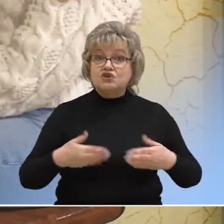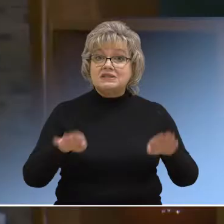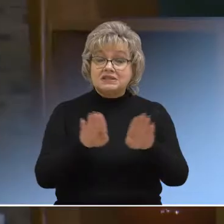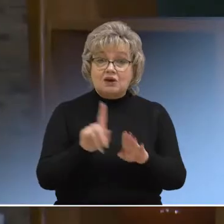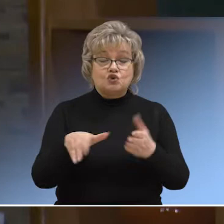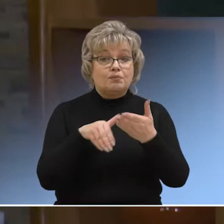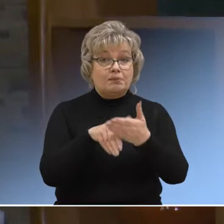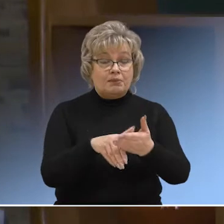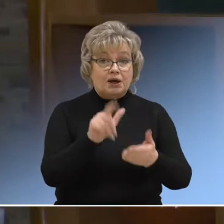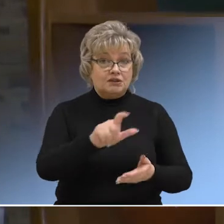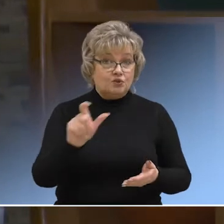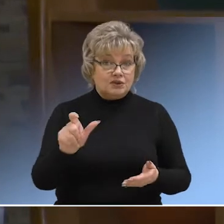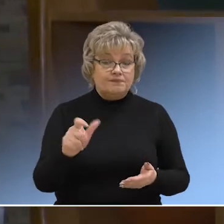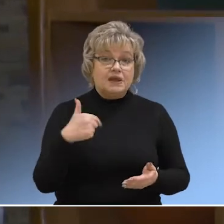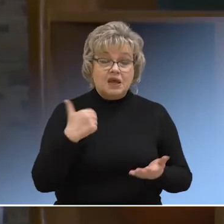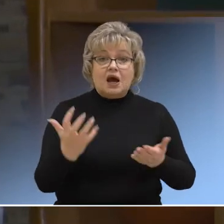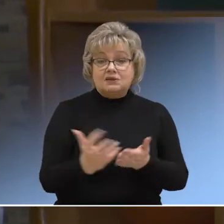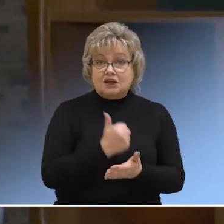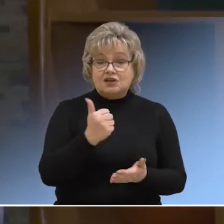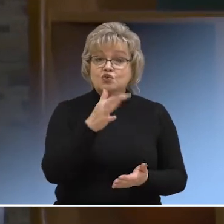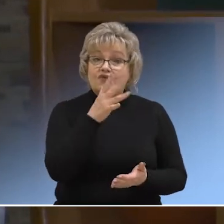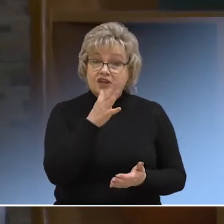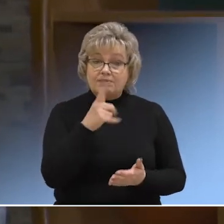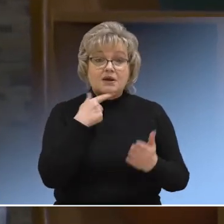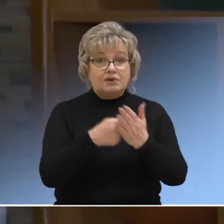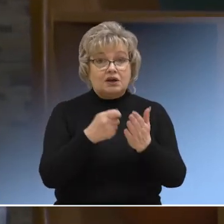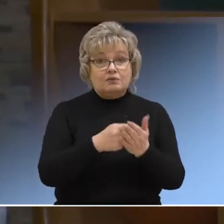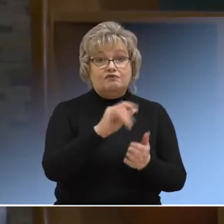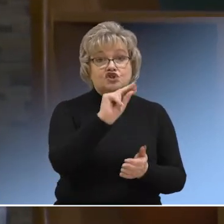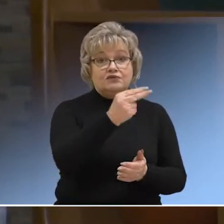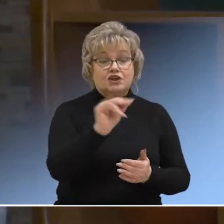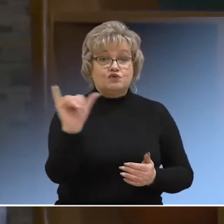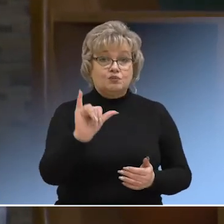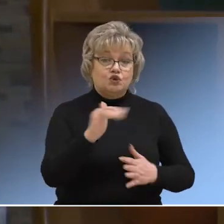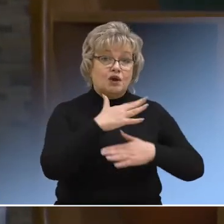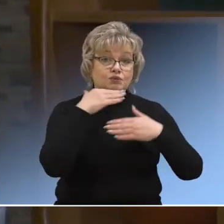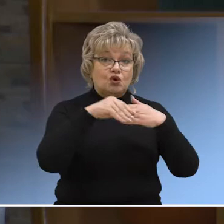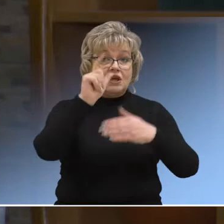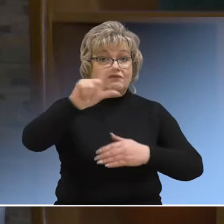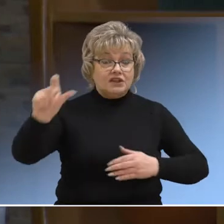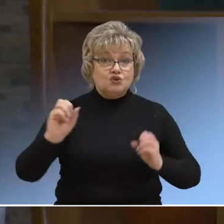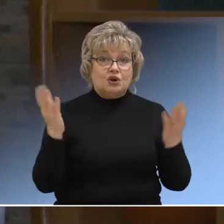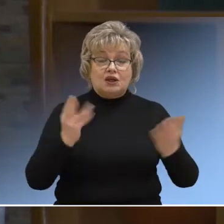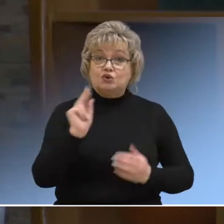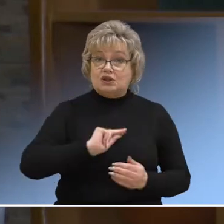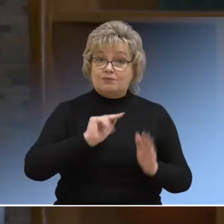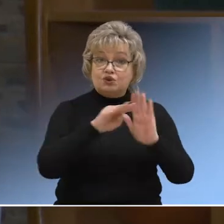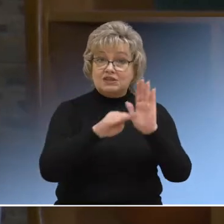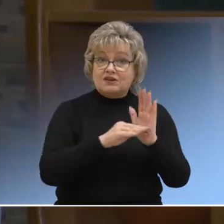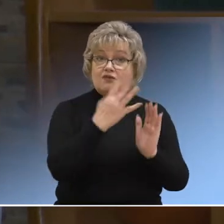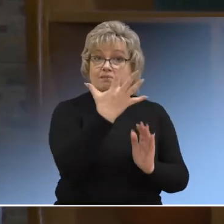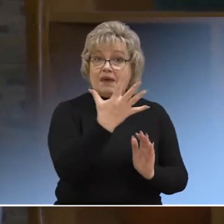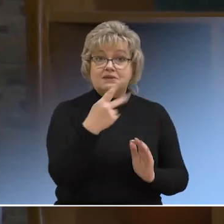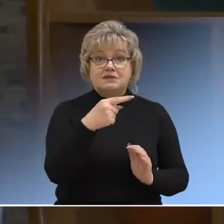другим? Я нахожу время, мы кормим два раза в неделю, четверг и суббота, и многие волонтеры также, которые работают с графиком